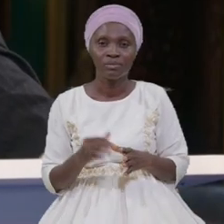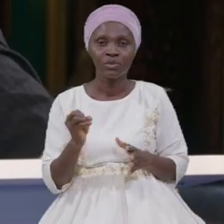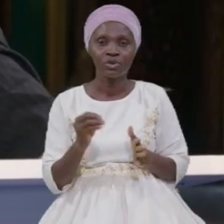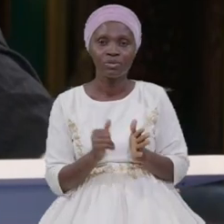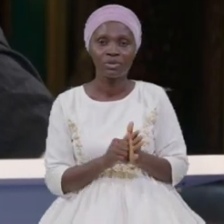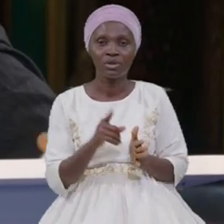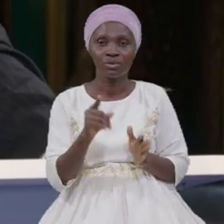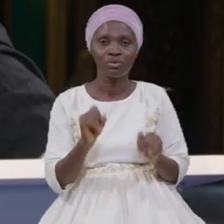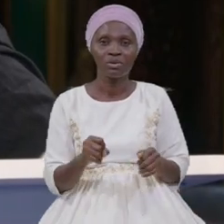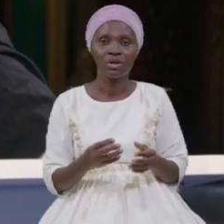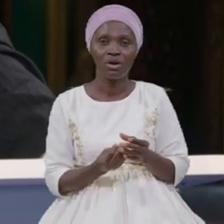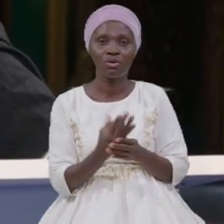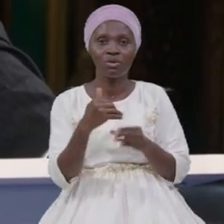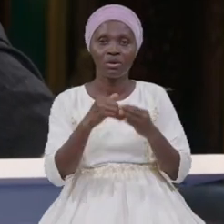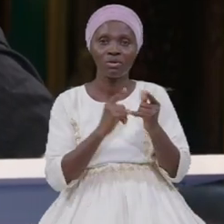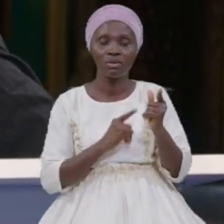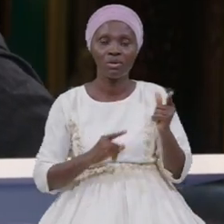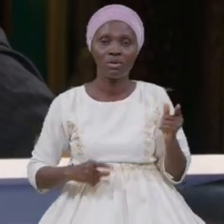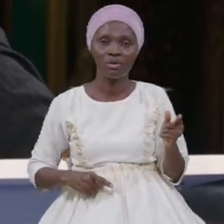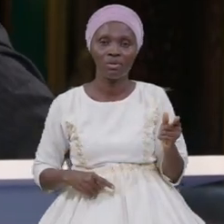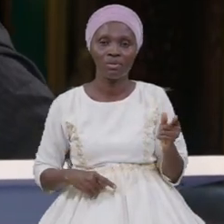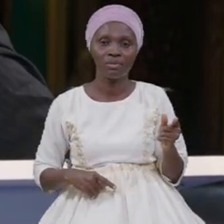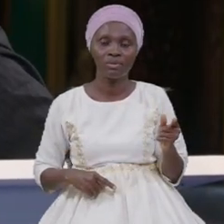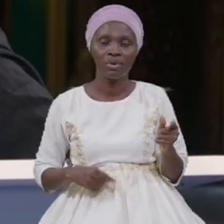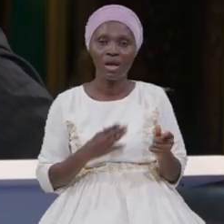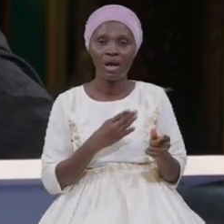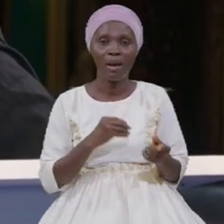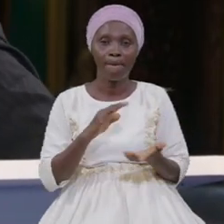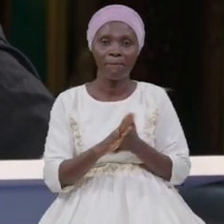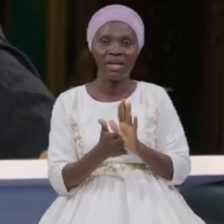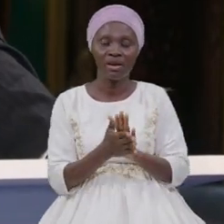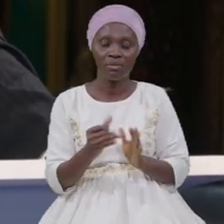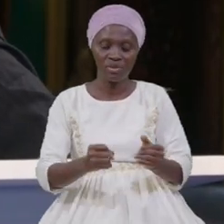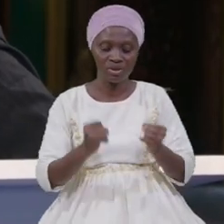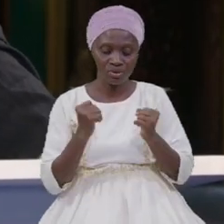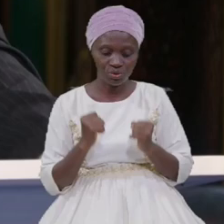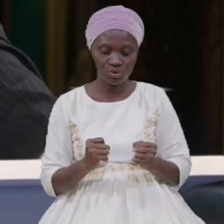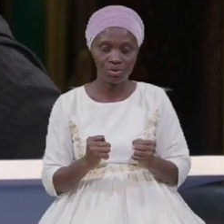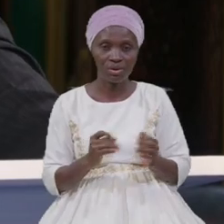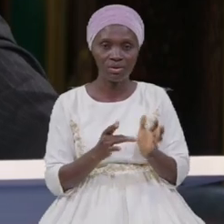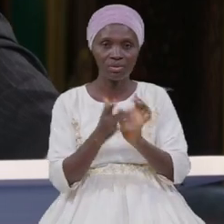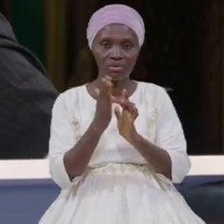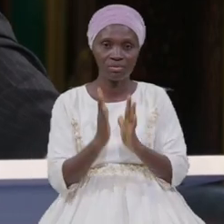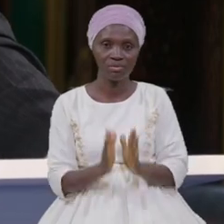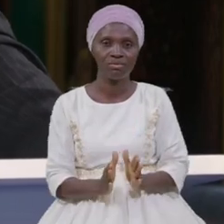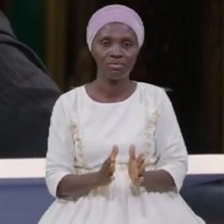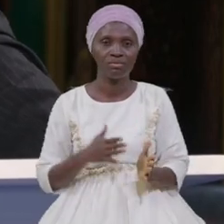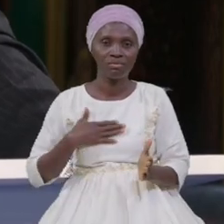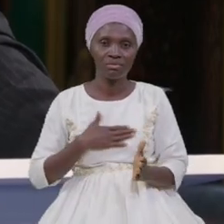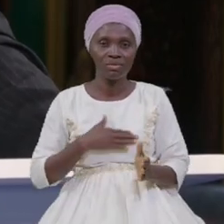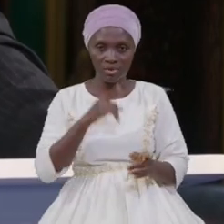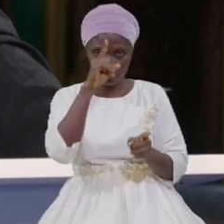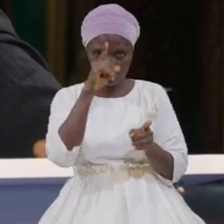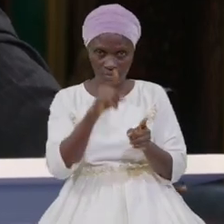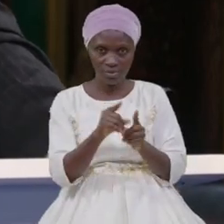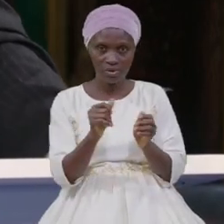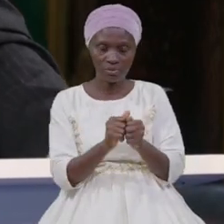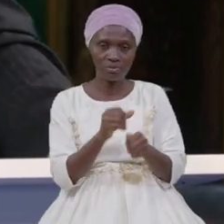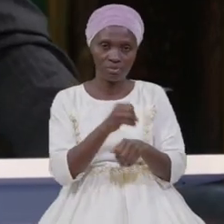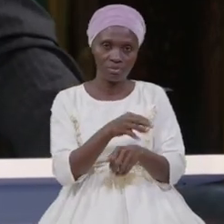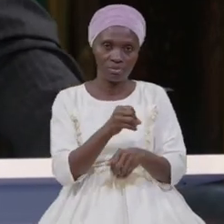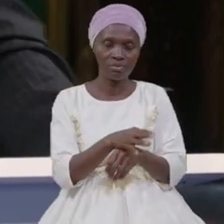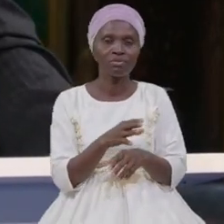ainsi vous pourrez croître dans le Seigneur et devenir un croyant ferme qui tient debout, coopérer avec